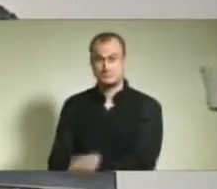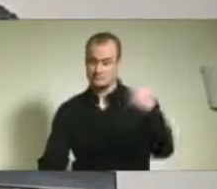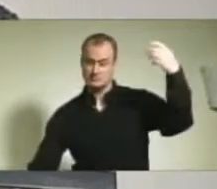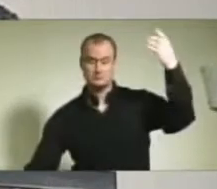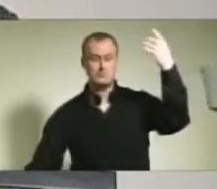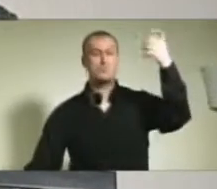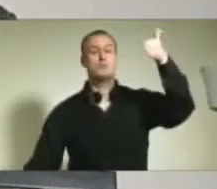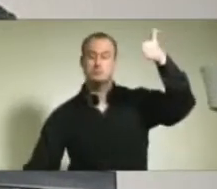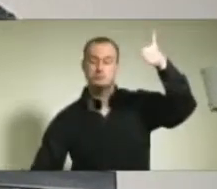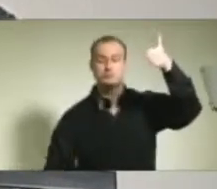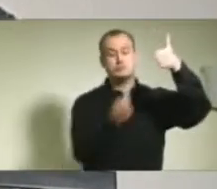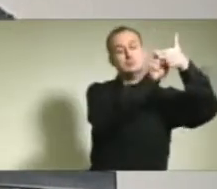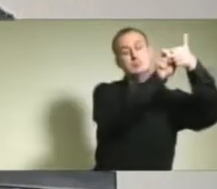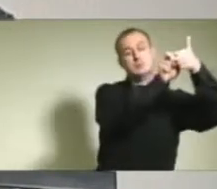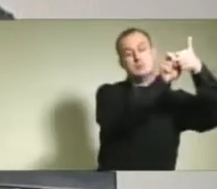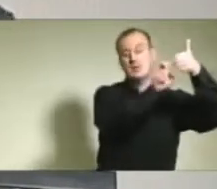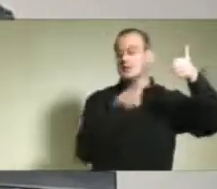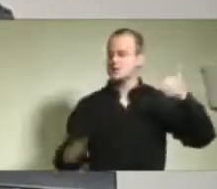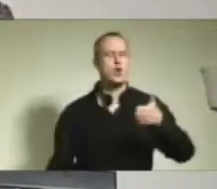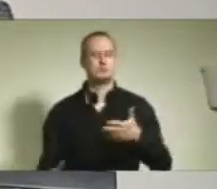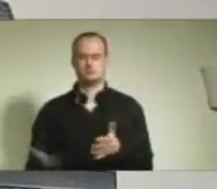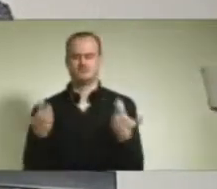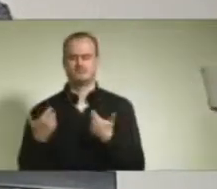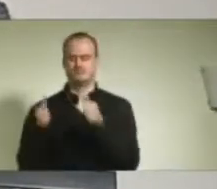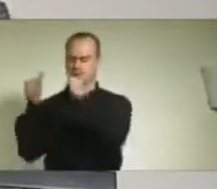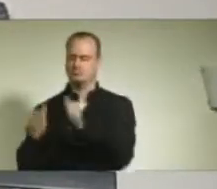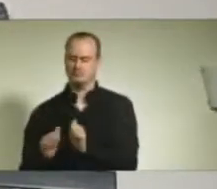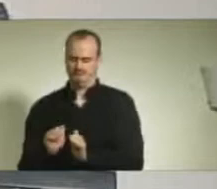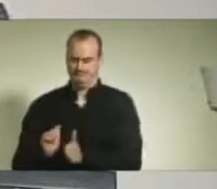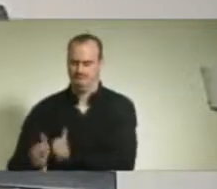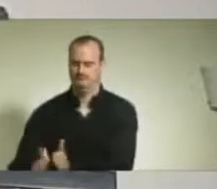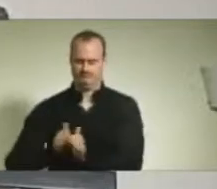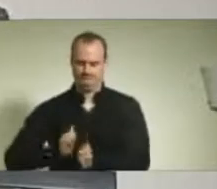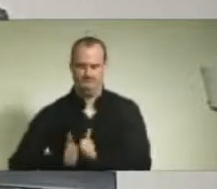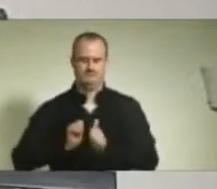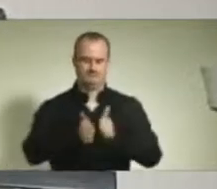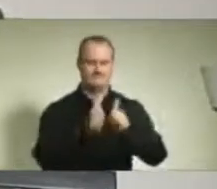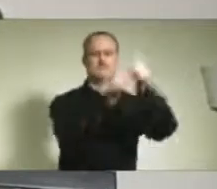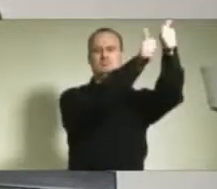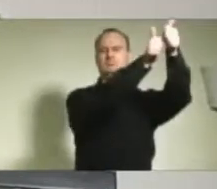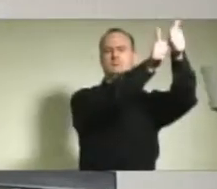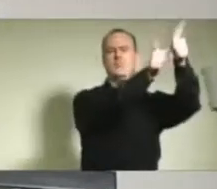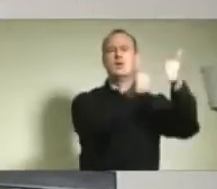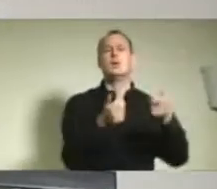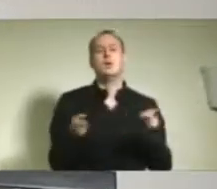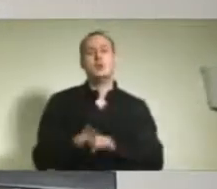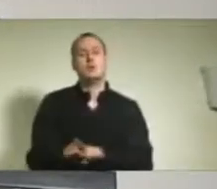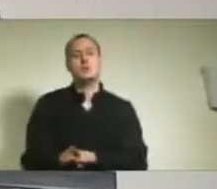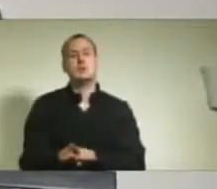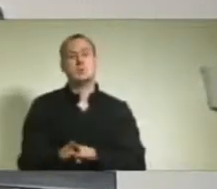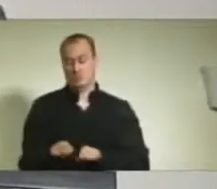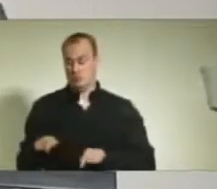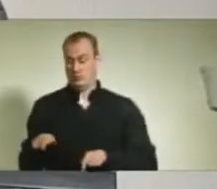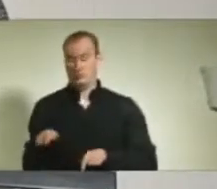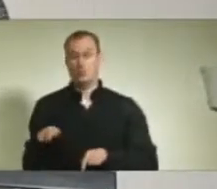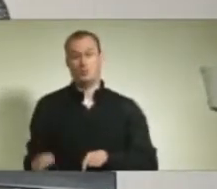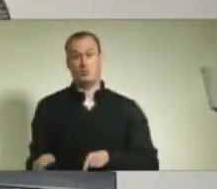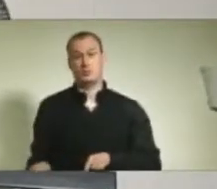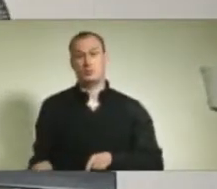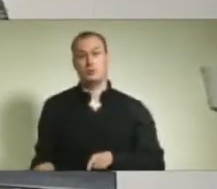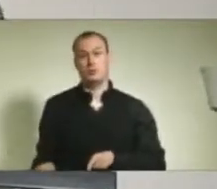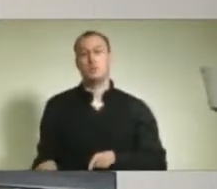par passerelle interne, par concours interne. Et cette école de la banque va permettre aussi à ces commerciaux d'évoluer, de passer